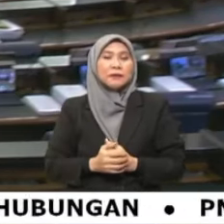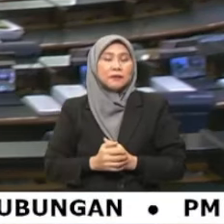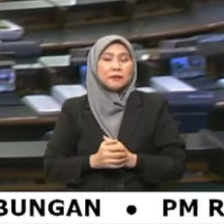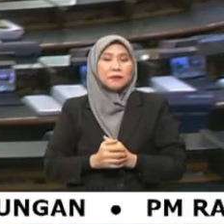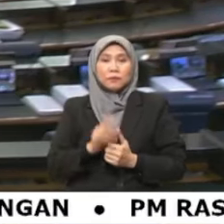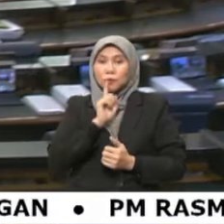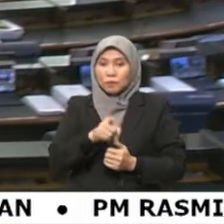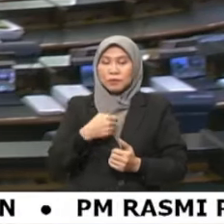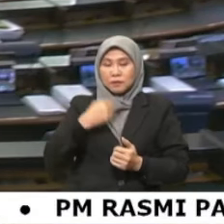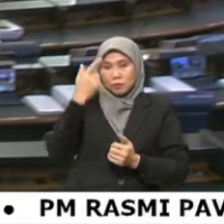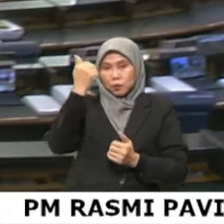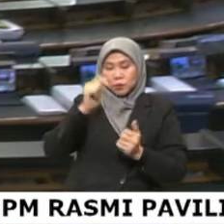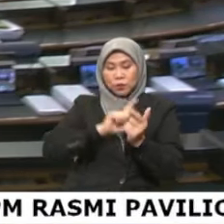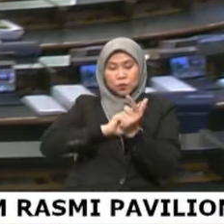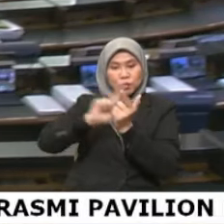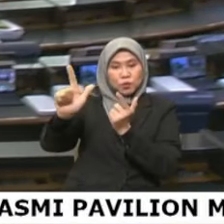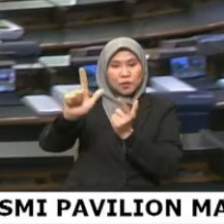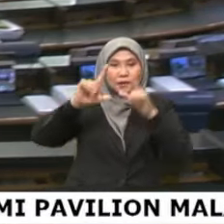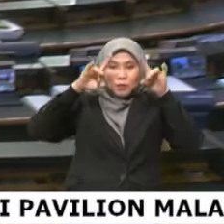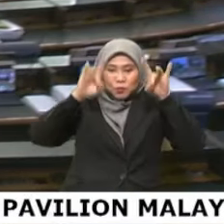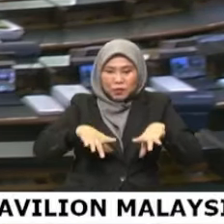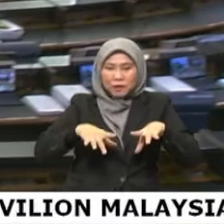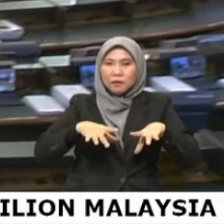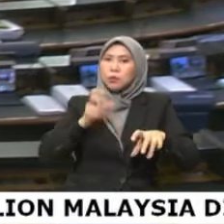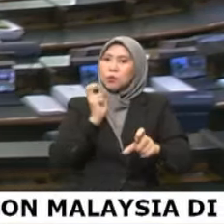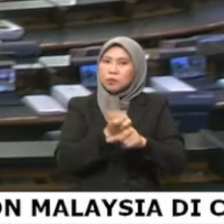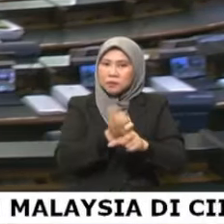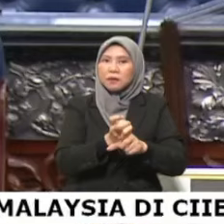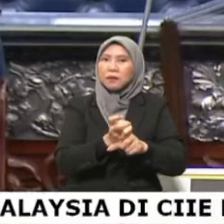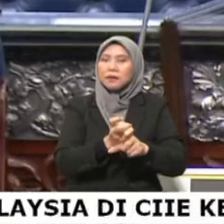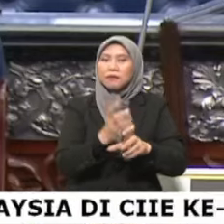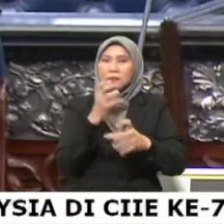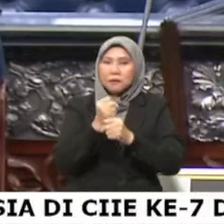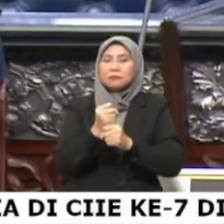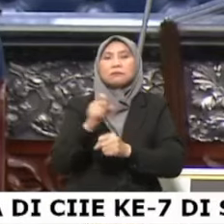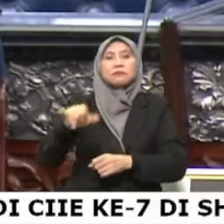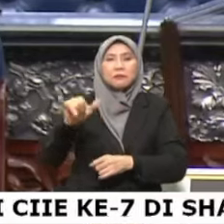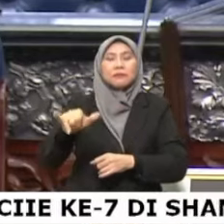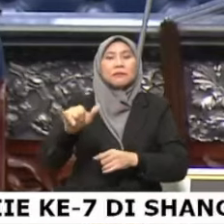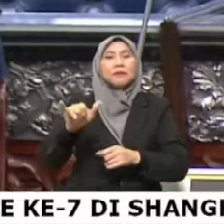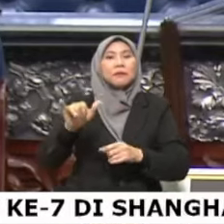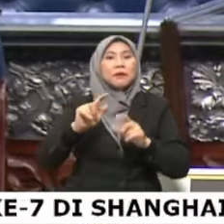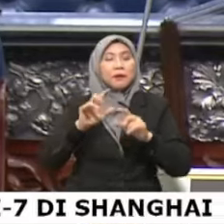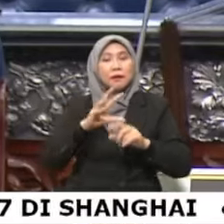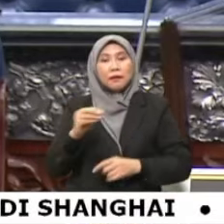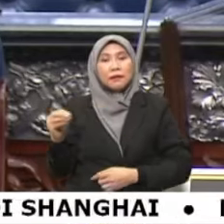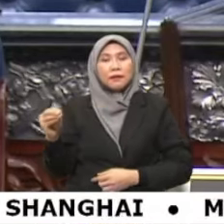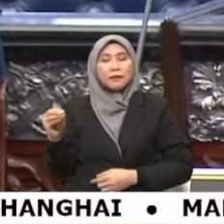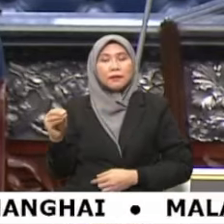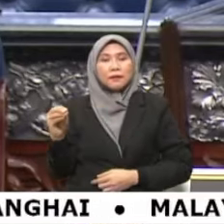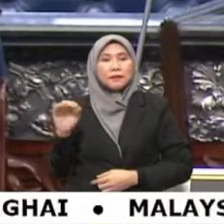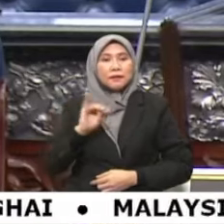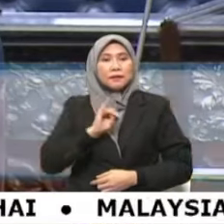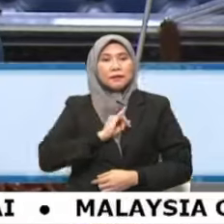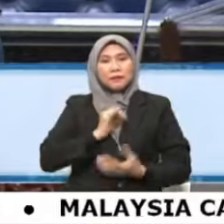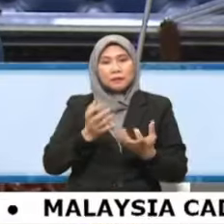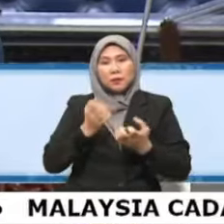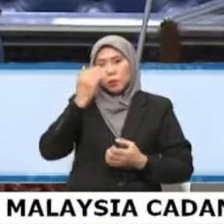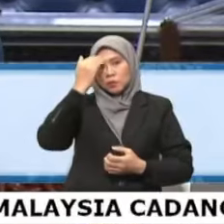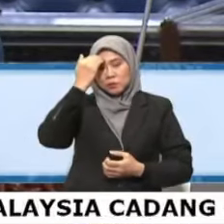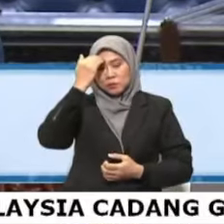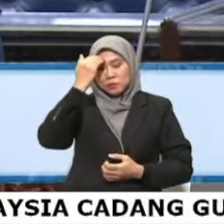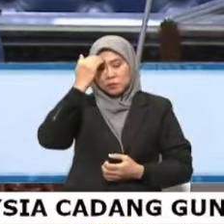kelulusan lulus ujian cukup susah. Ya, dan saya nak tahu lebih